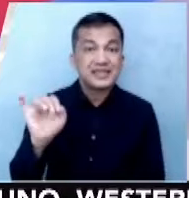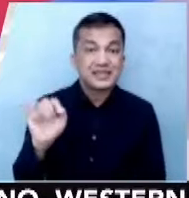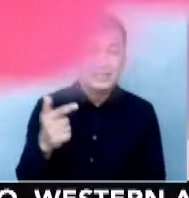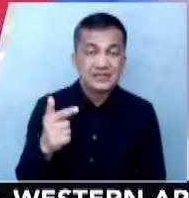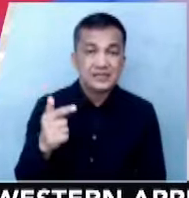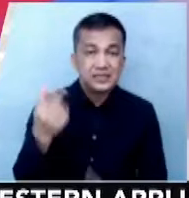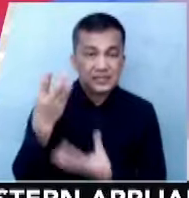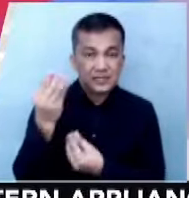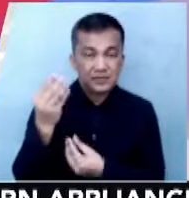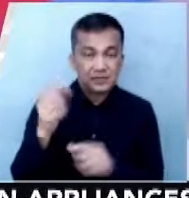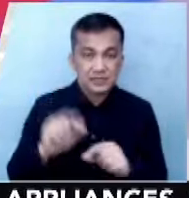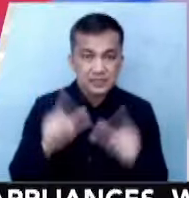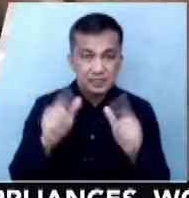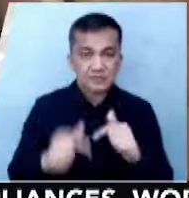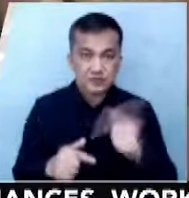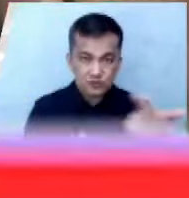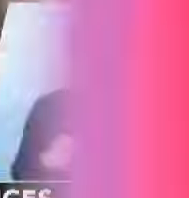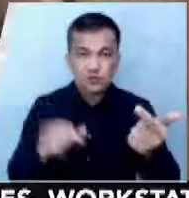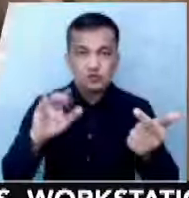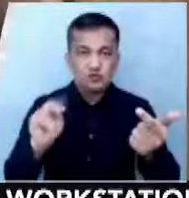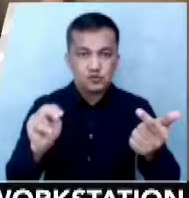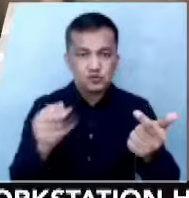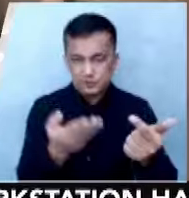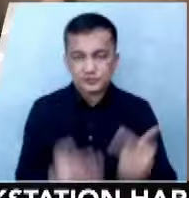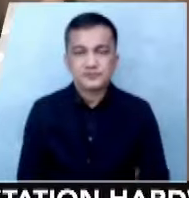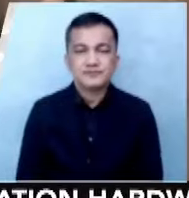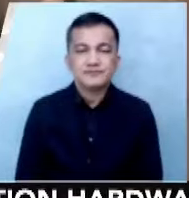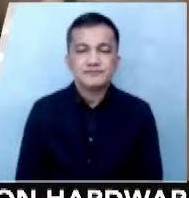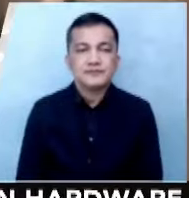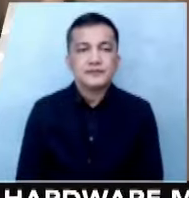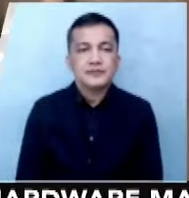na tinutukan ni June Veneracion. June!